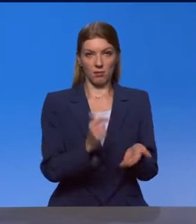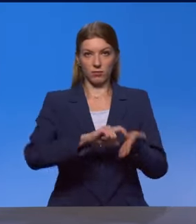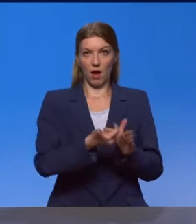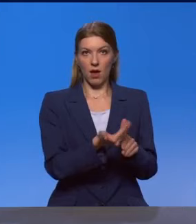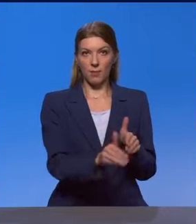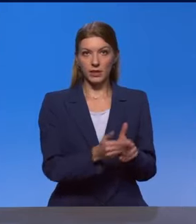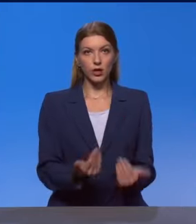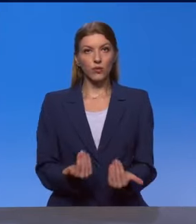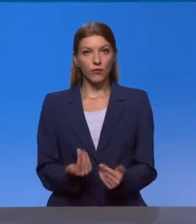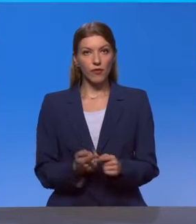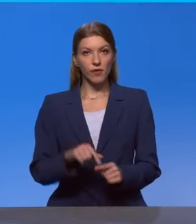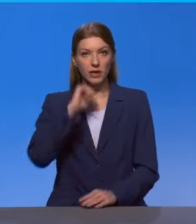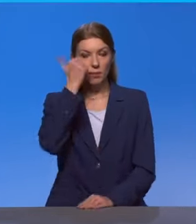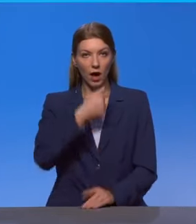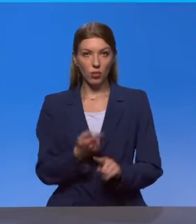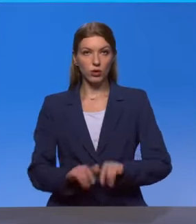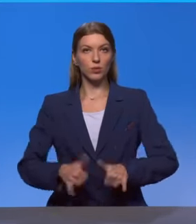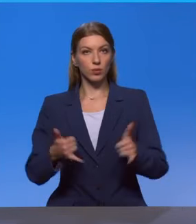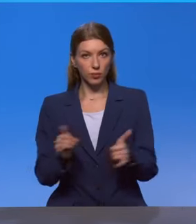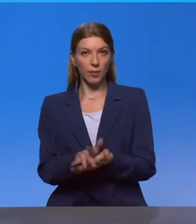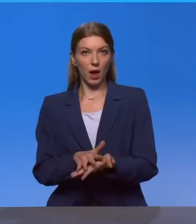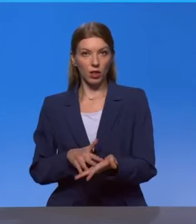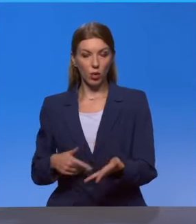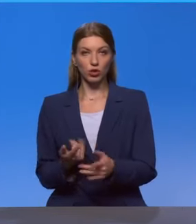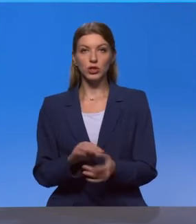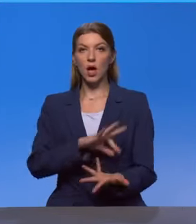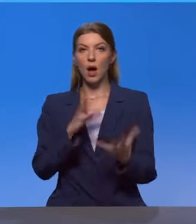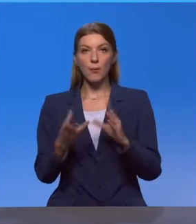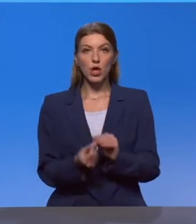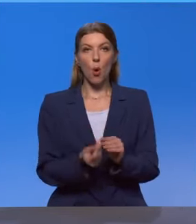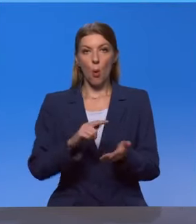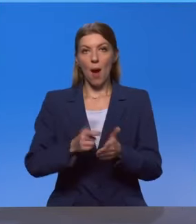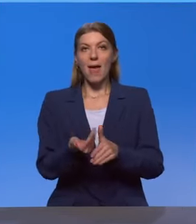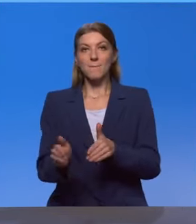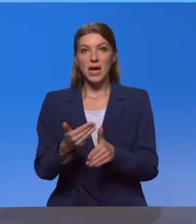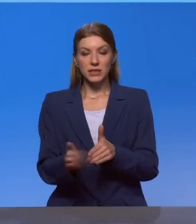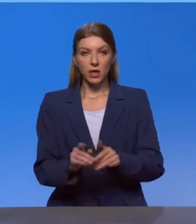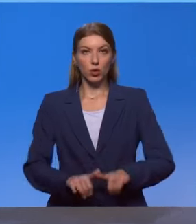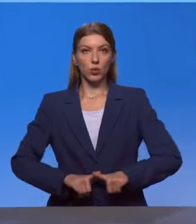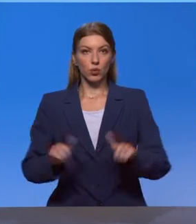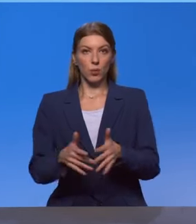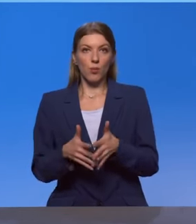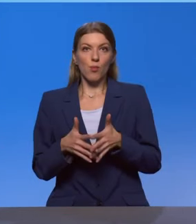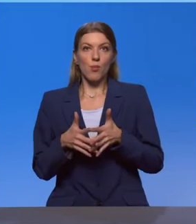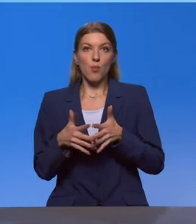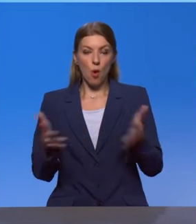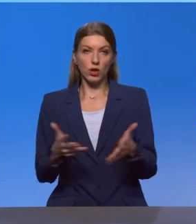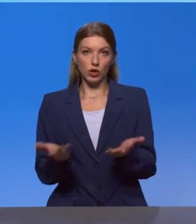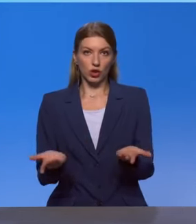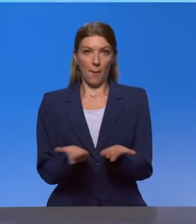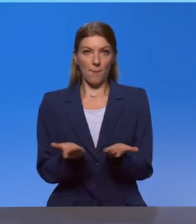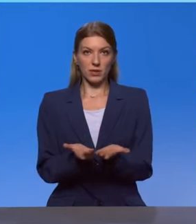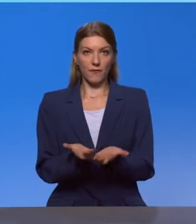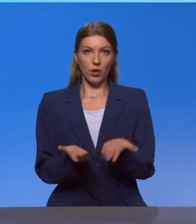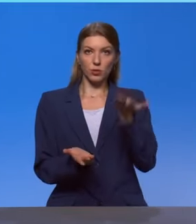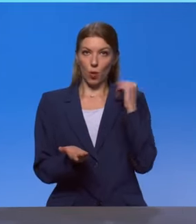продолжится. Объем ипотеки на индивидуальное жилищное строительство увеличится до 1 000 000 000 рублей, что превысит прошлогодний уровень вдвое.